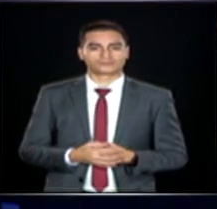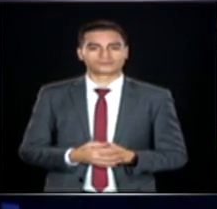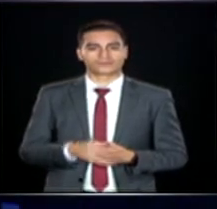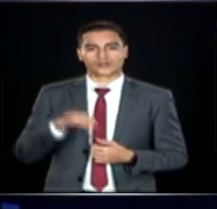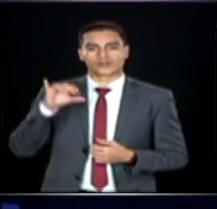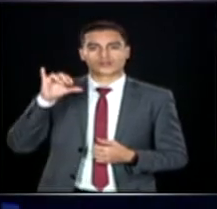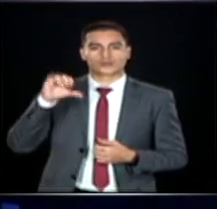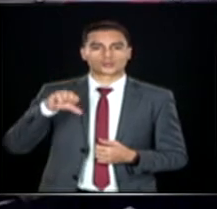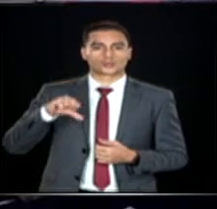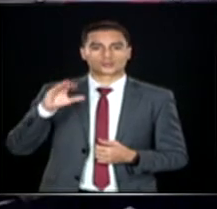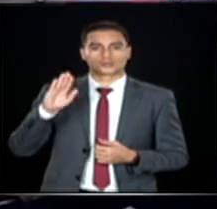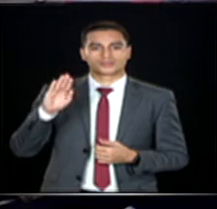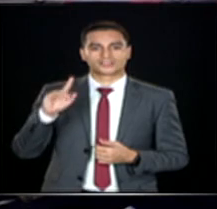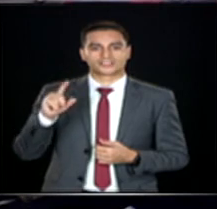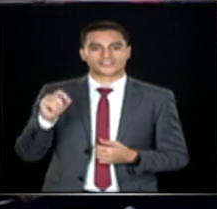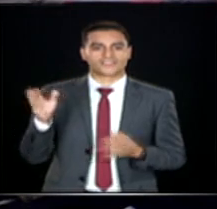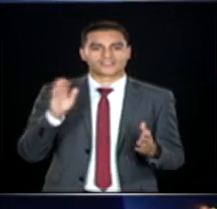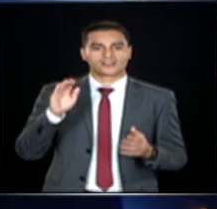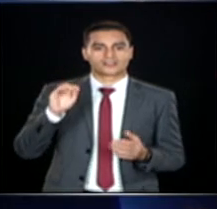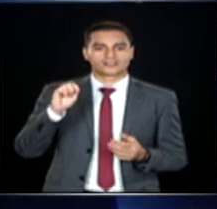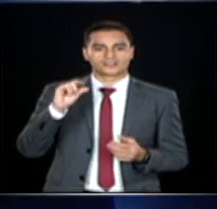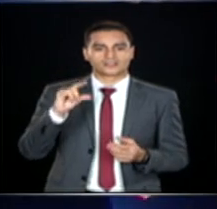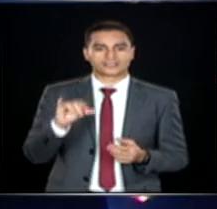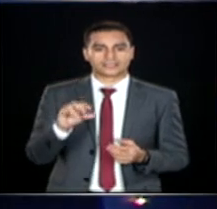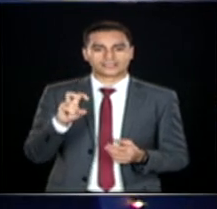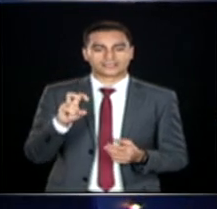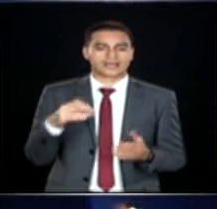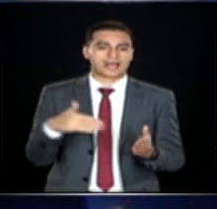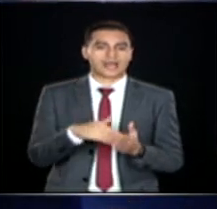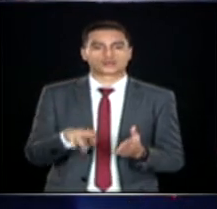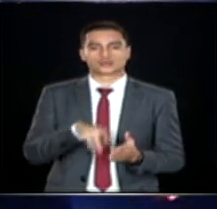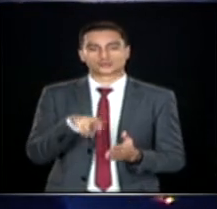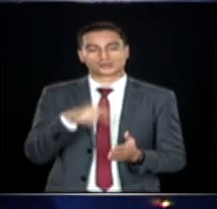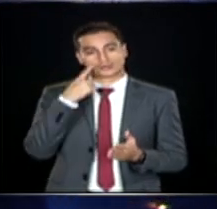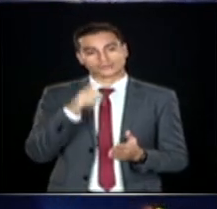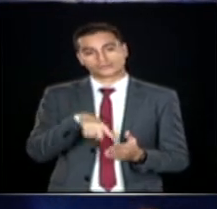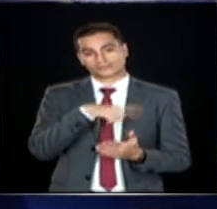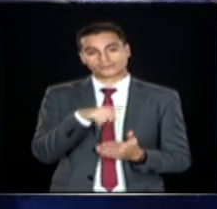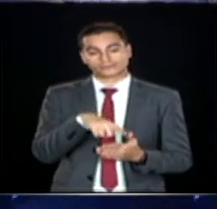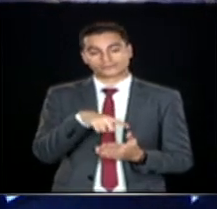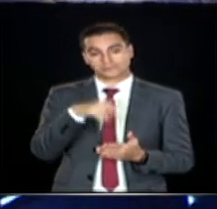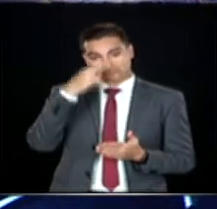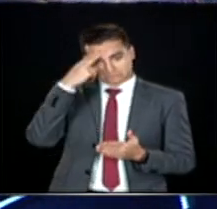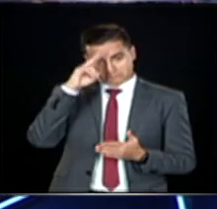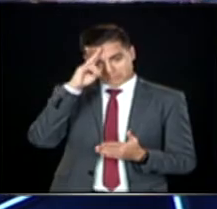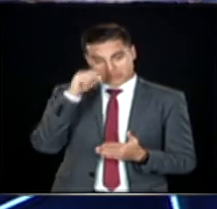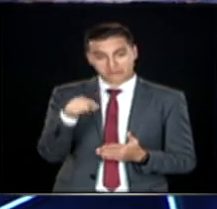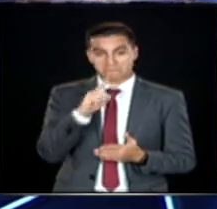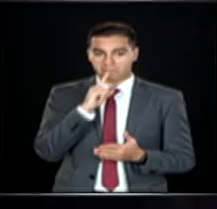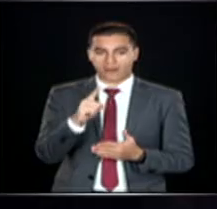يوسف الصديق السؤال الاخير وتحسمت المباراه لجامعه